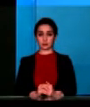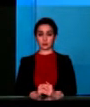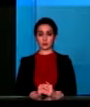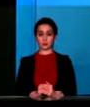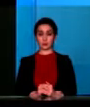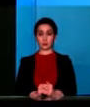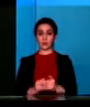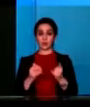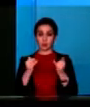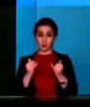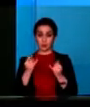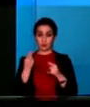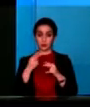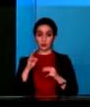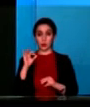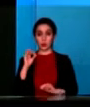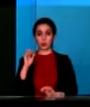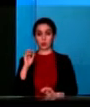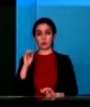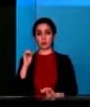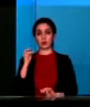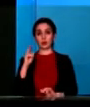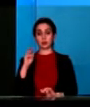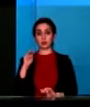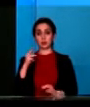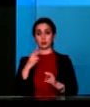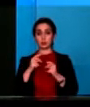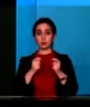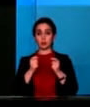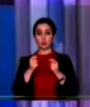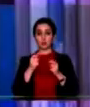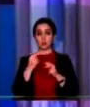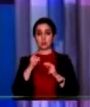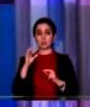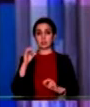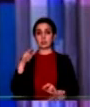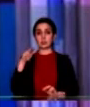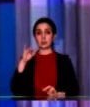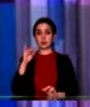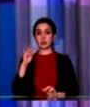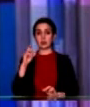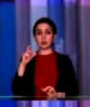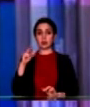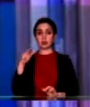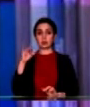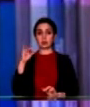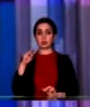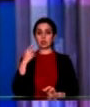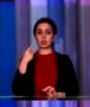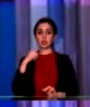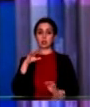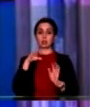Navbatdagi obyektimiz bu bizda spin edit boshqaruv obyekti. Spin edit ni biz son